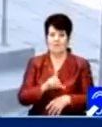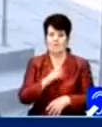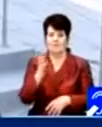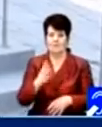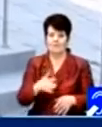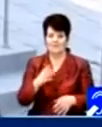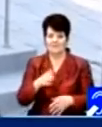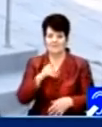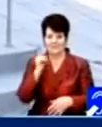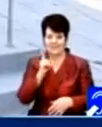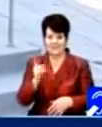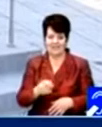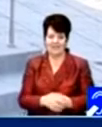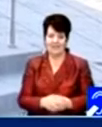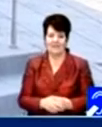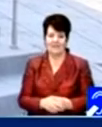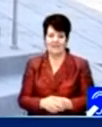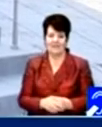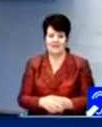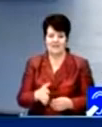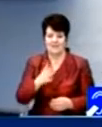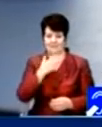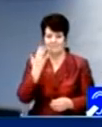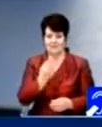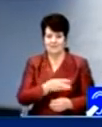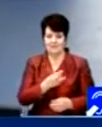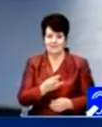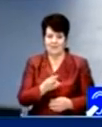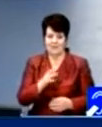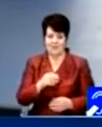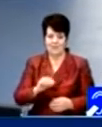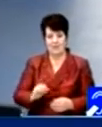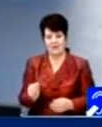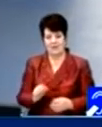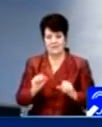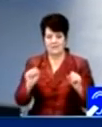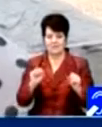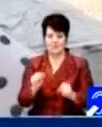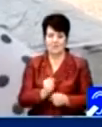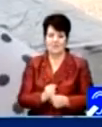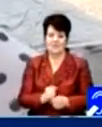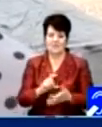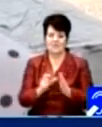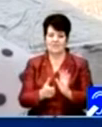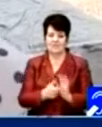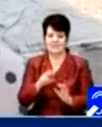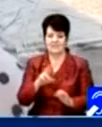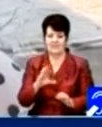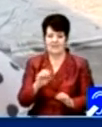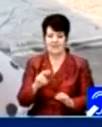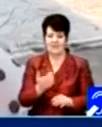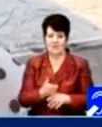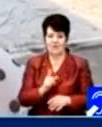Mi-e vesel, deoarece mulți tineri vor să intre aici să facă sport. Sala aceasta cred că este